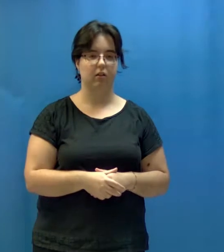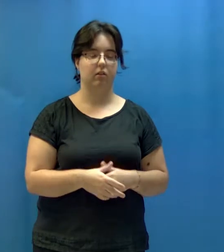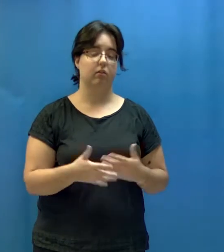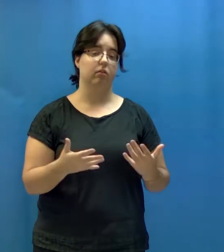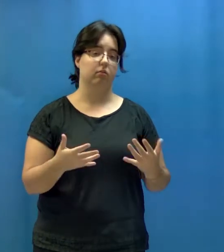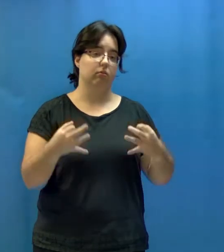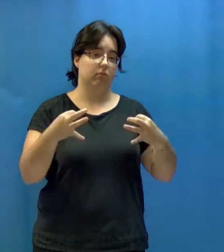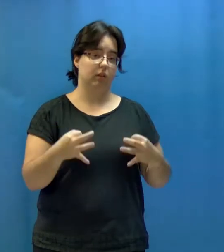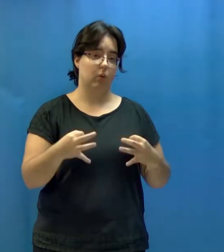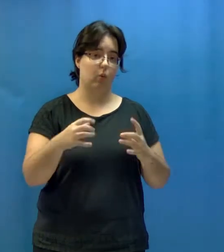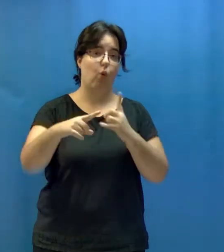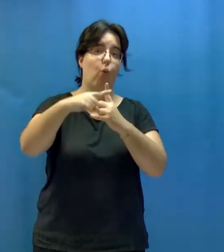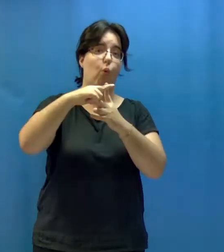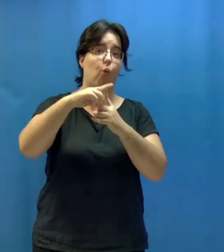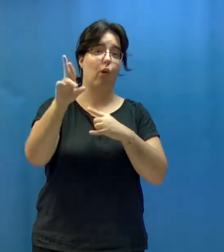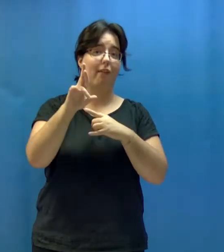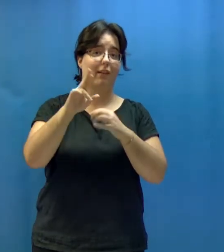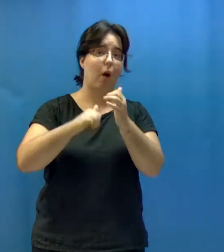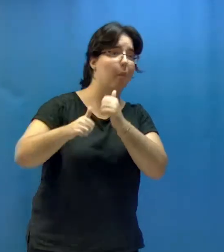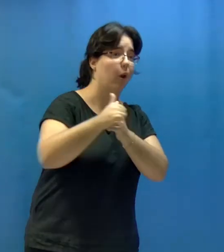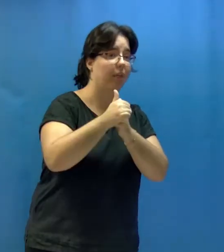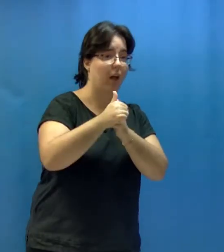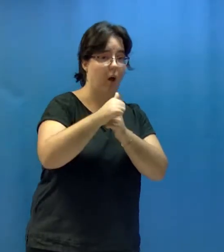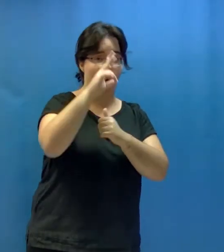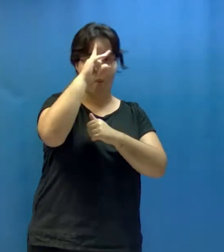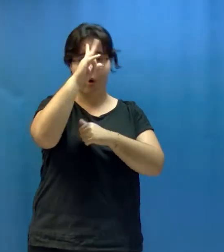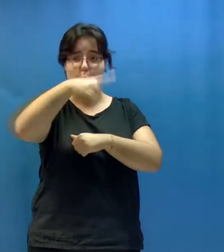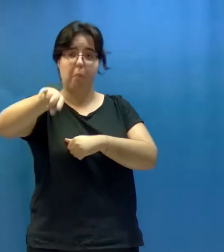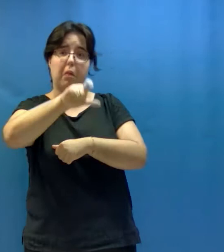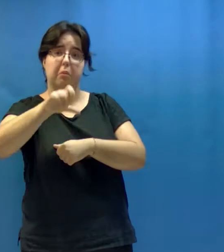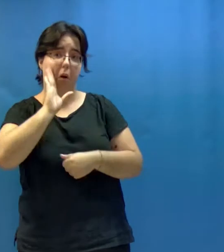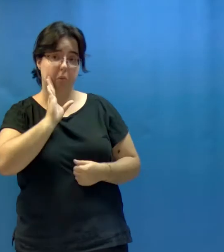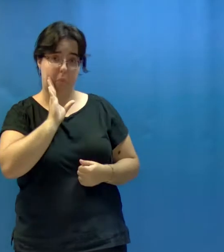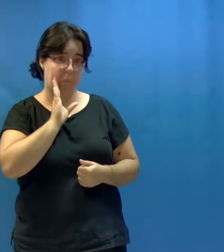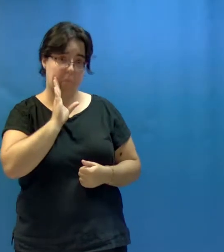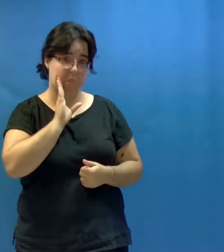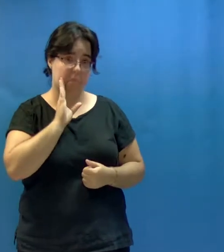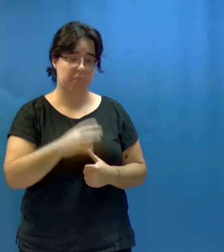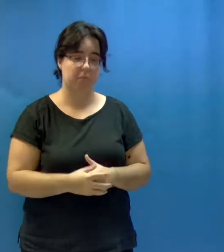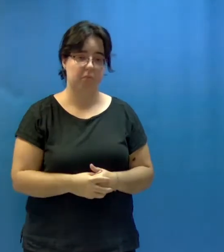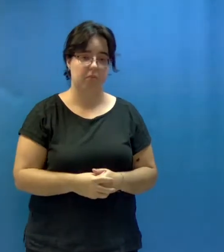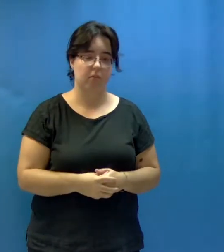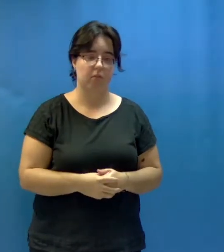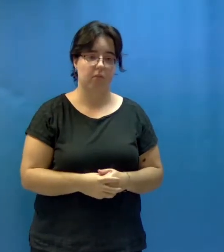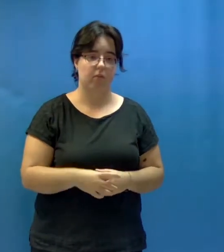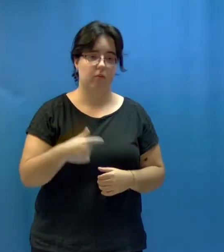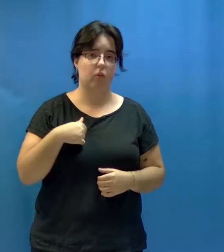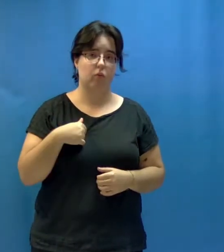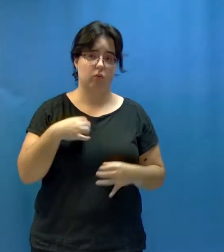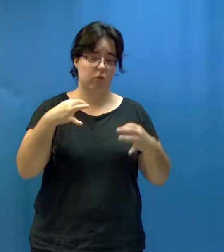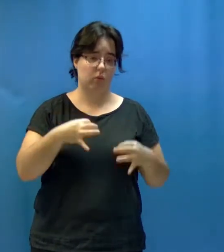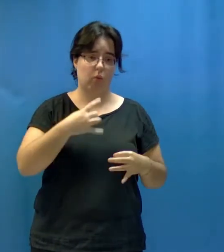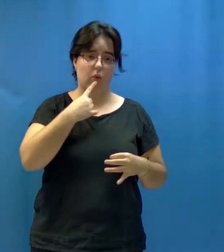una d'aquestes prioritats ni és una preocupació per a la gran majoria dels castellonenses, de a pie. M'atreviria a dir que no lo és per a